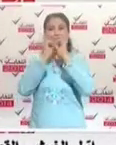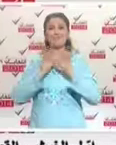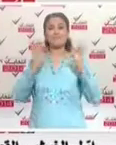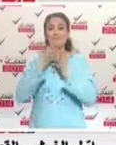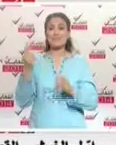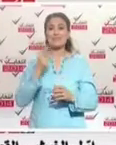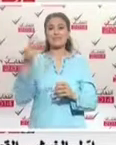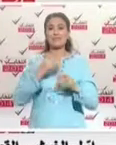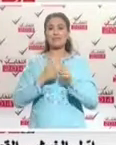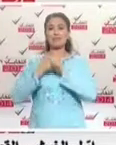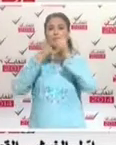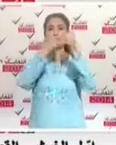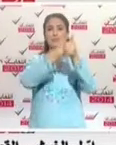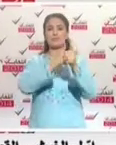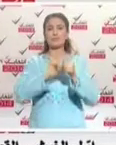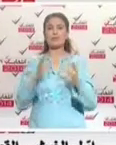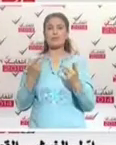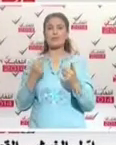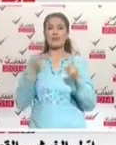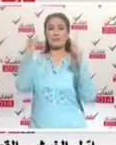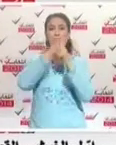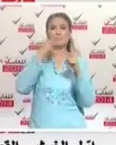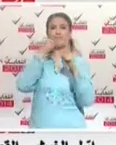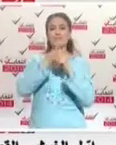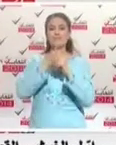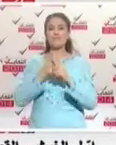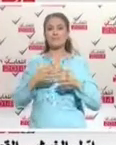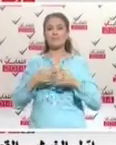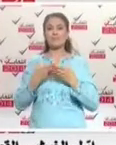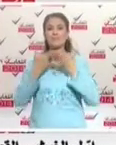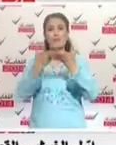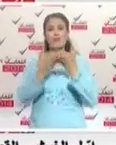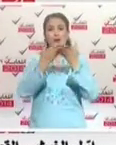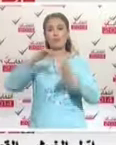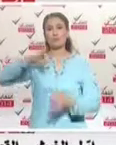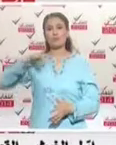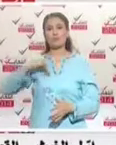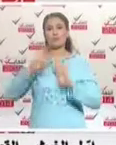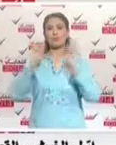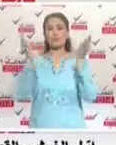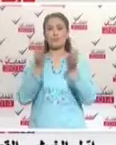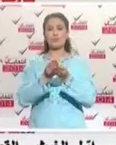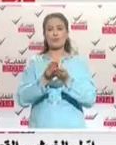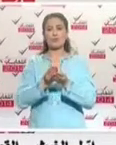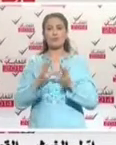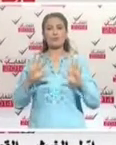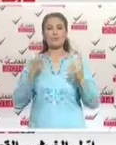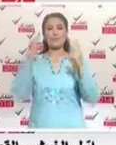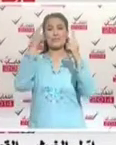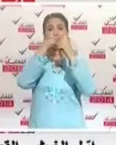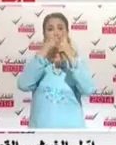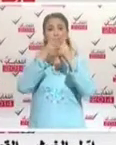ونحاولو اننا نحن نعاونوا الشباب على باش يولي